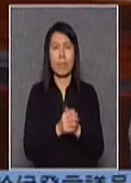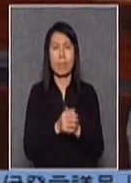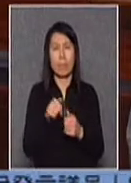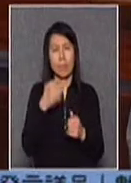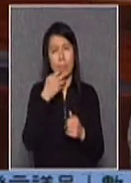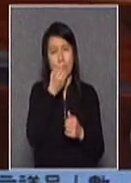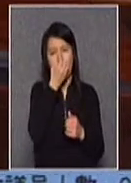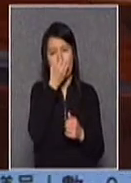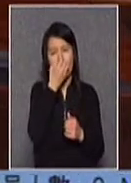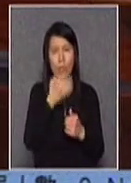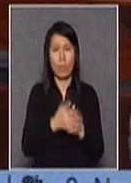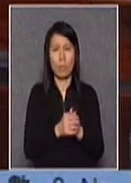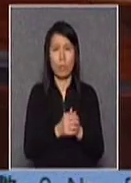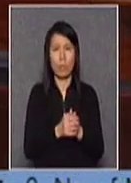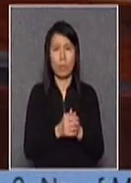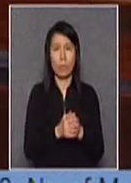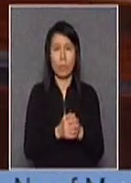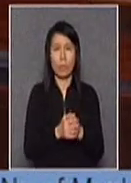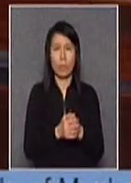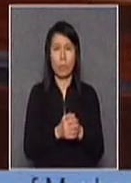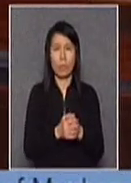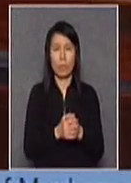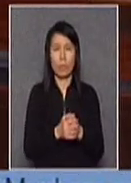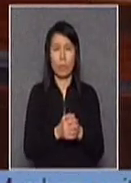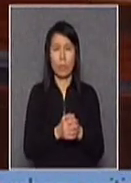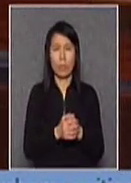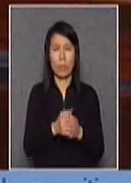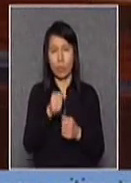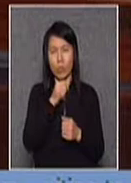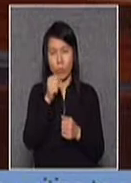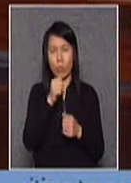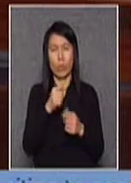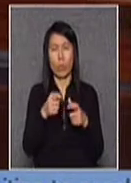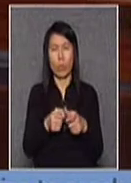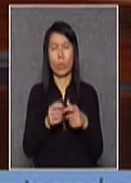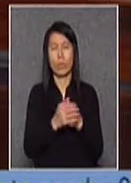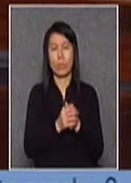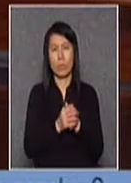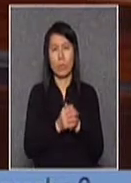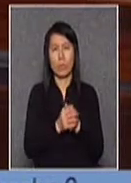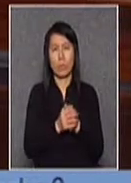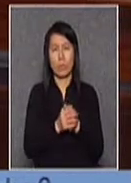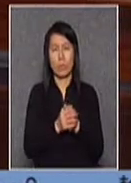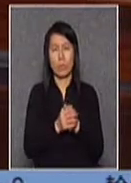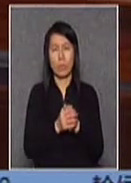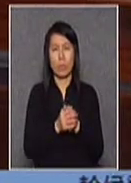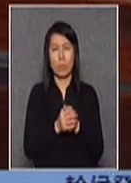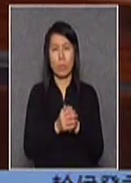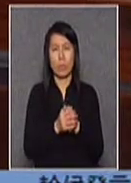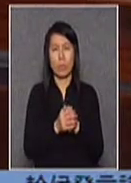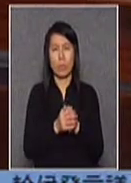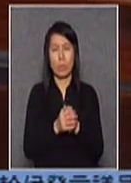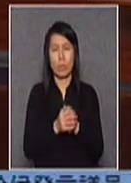港這個的傳播媒體的編輯自主